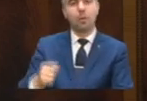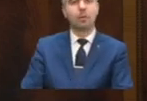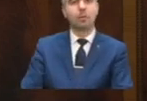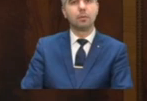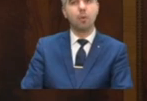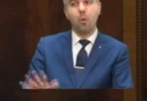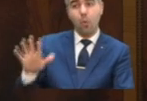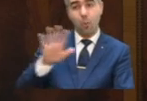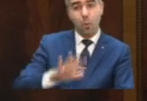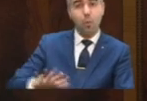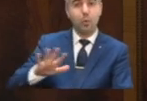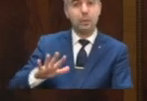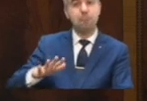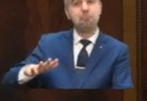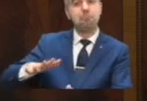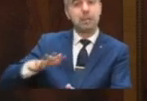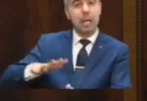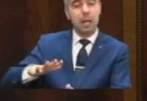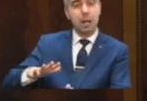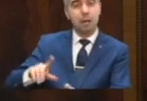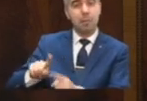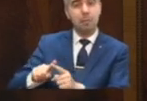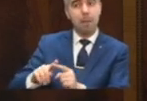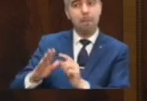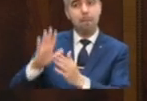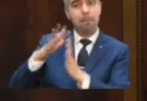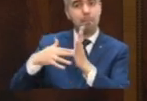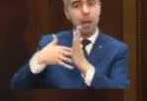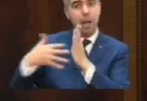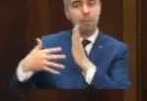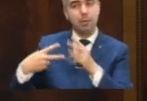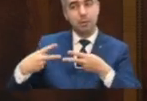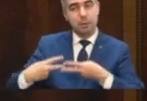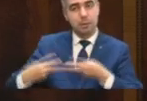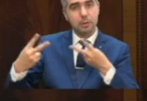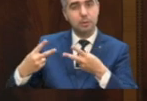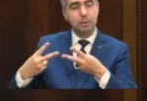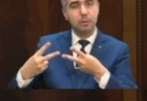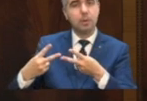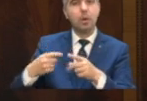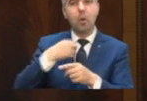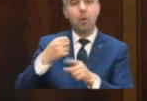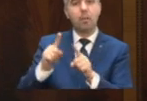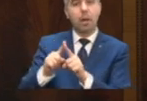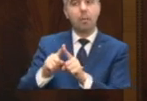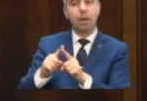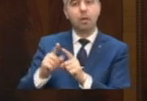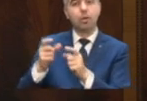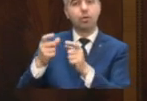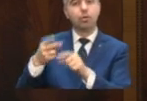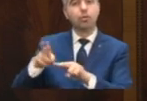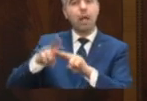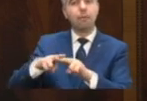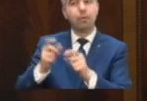المدن والمراكز استفادت من هذا البرنامج، لأن المنعشين يفضلون المدن الكبرى